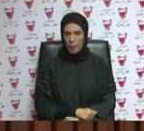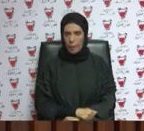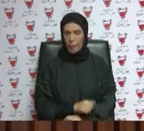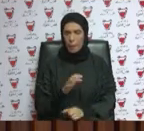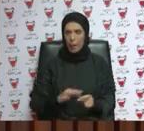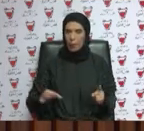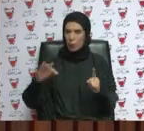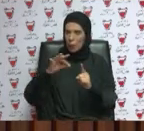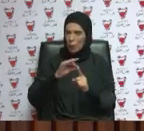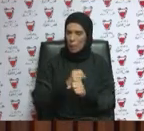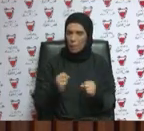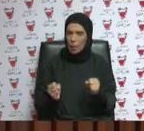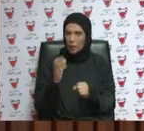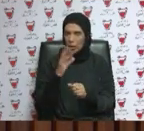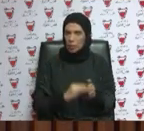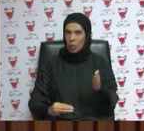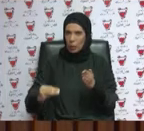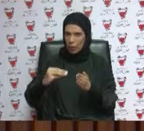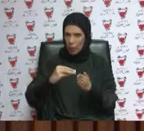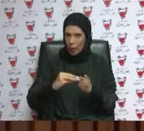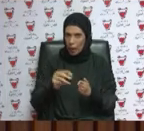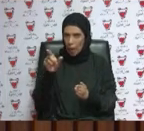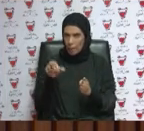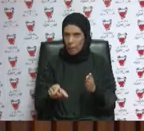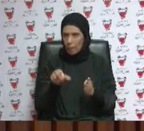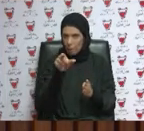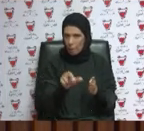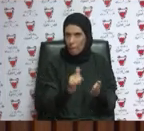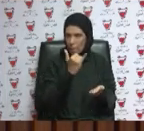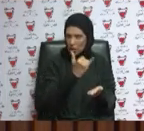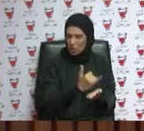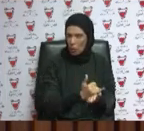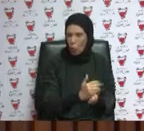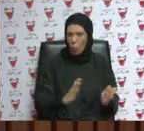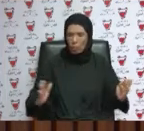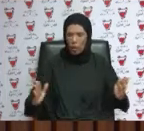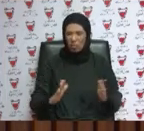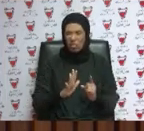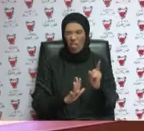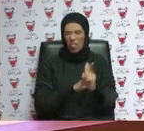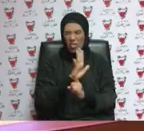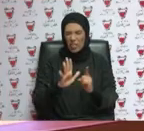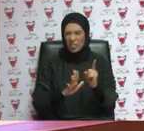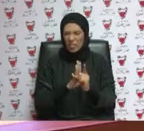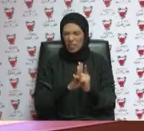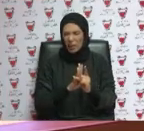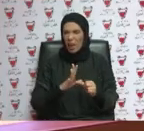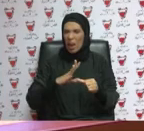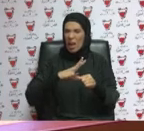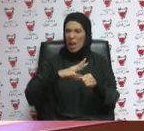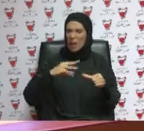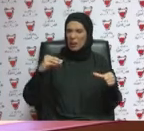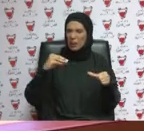يهدف مشروع القانون إلى تعزيز قدرة أصحاب العمل على مواجهة الآثار السلبية جراء تأثر الأعمال